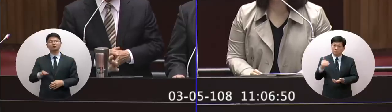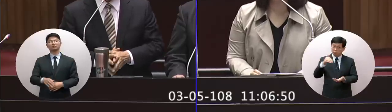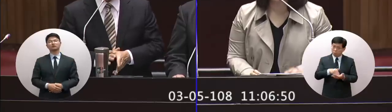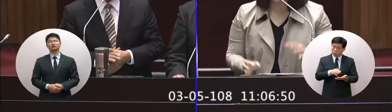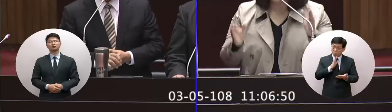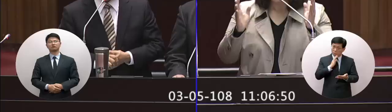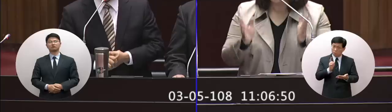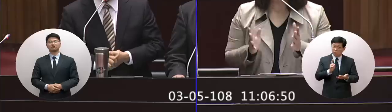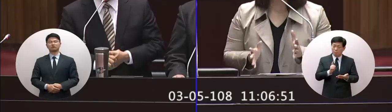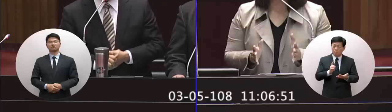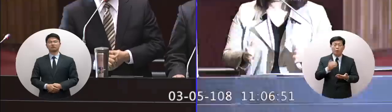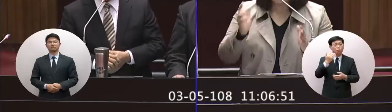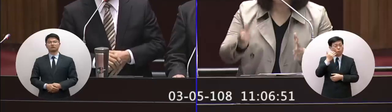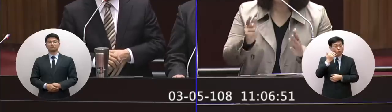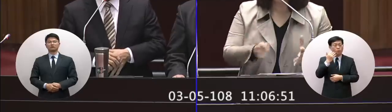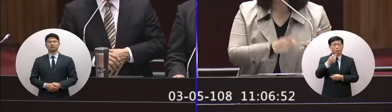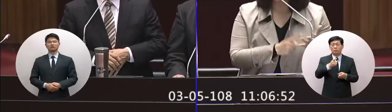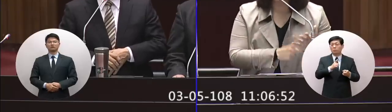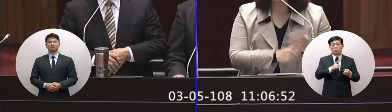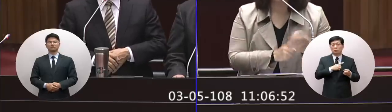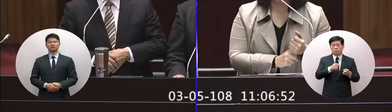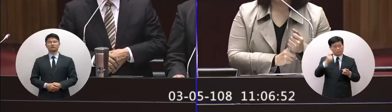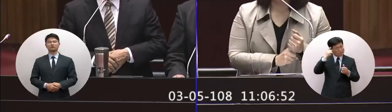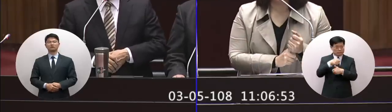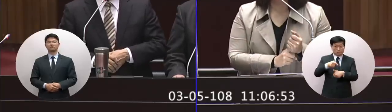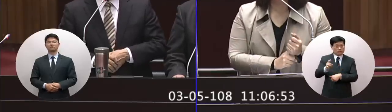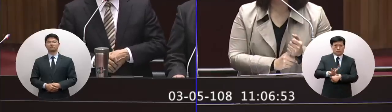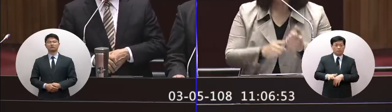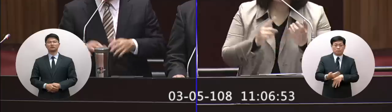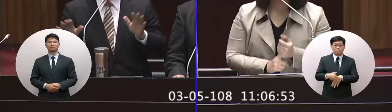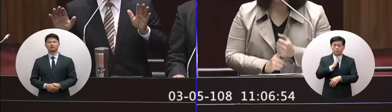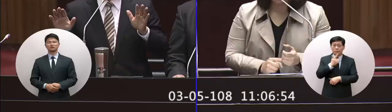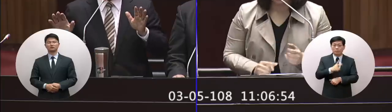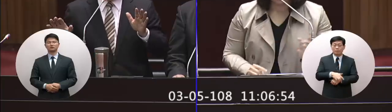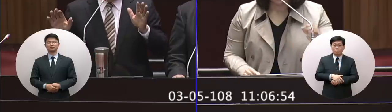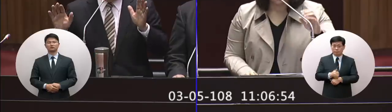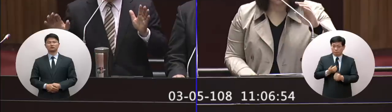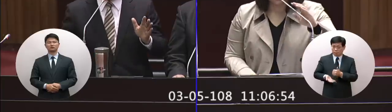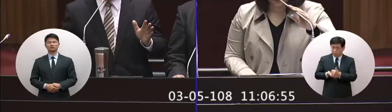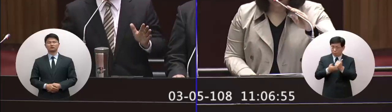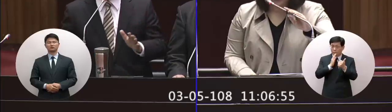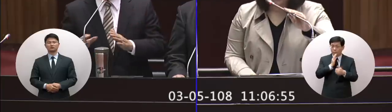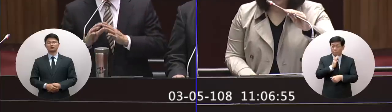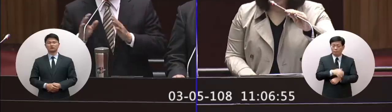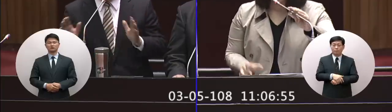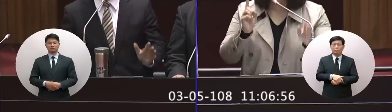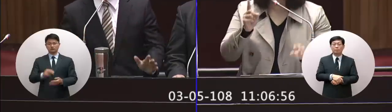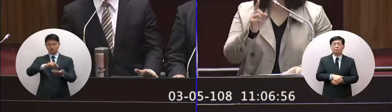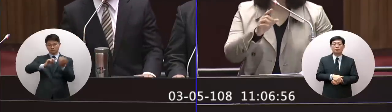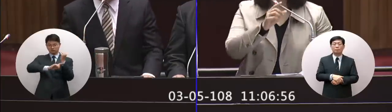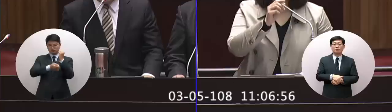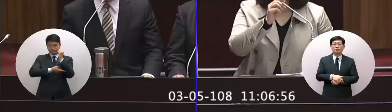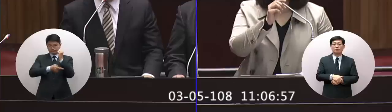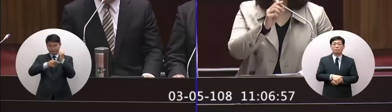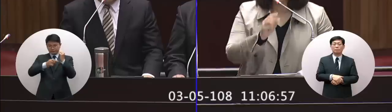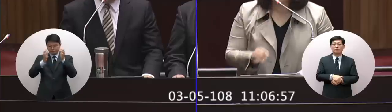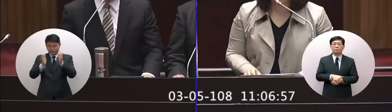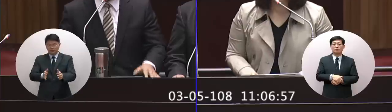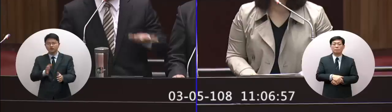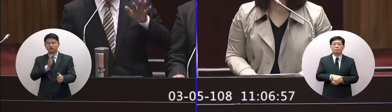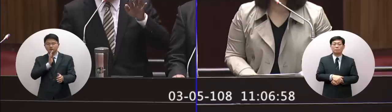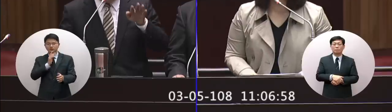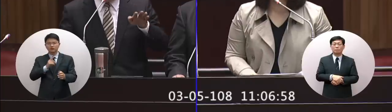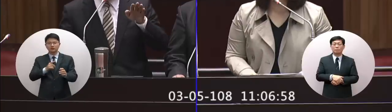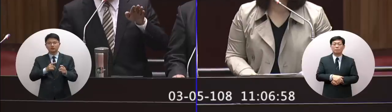最后就是说，如果就是说你不会有这样的考量嘛，就是还是尊重嘛。 立法是要为全体国人考